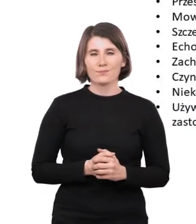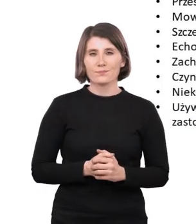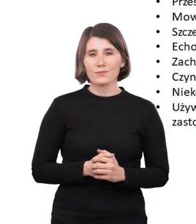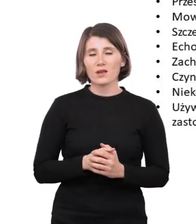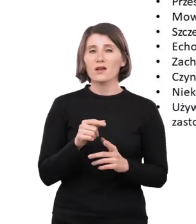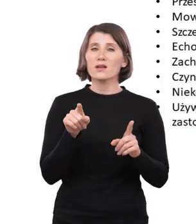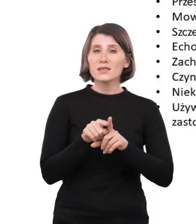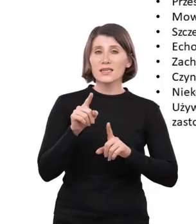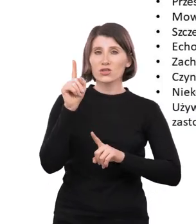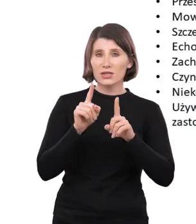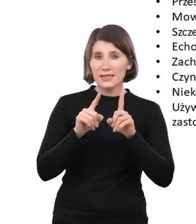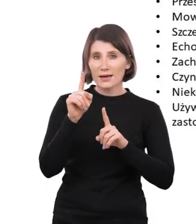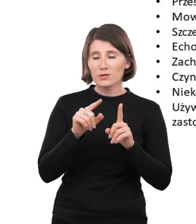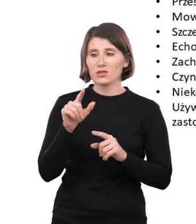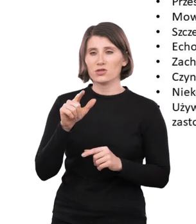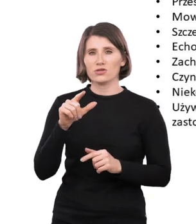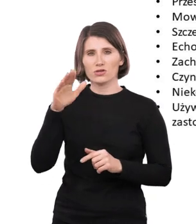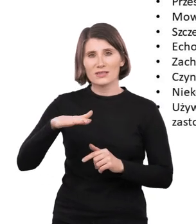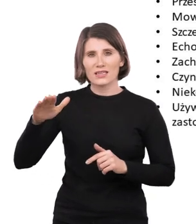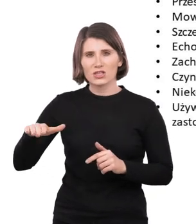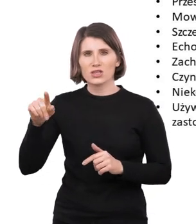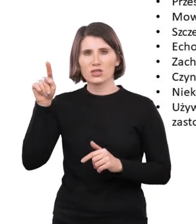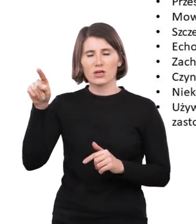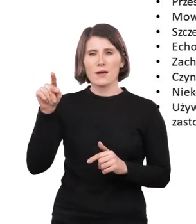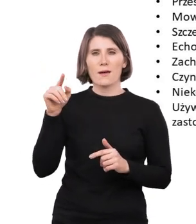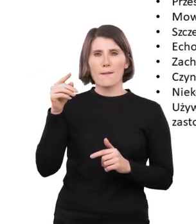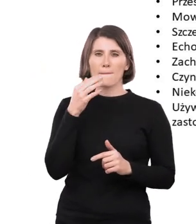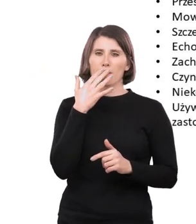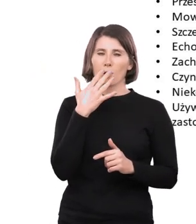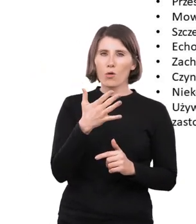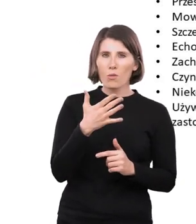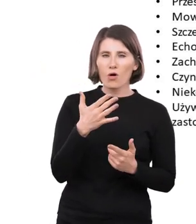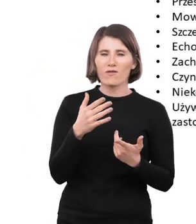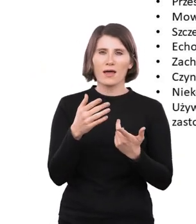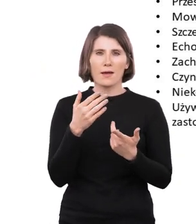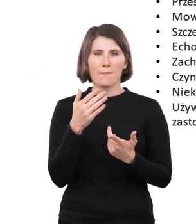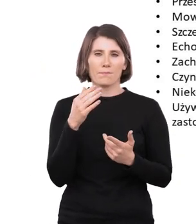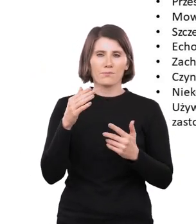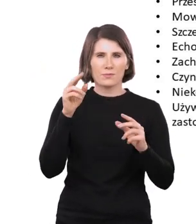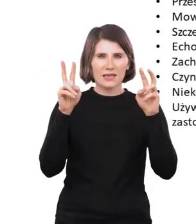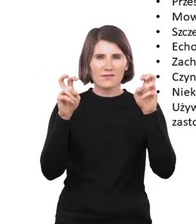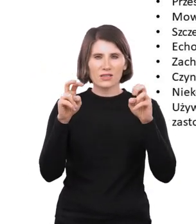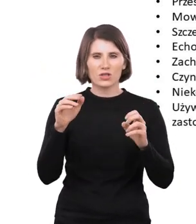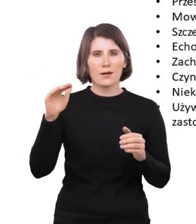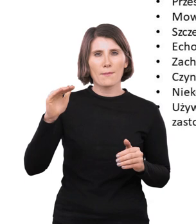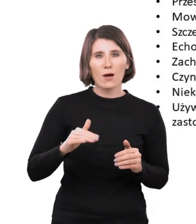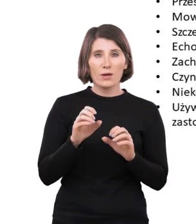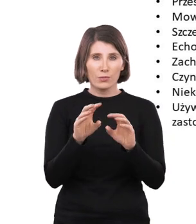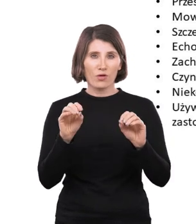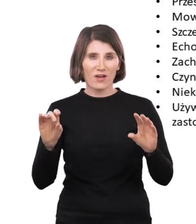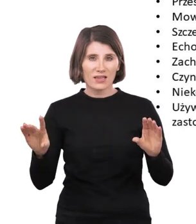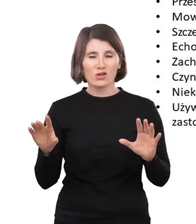wysoko funkcjonujących mowa małego profesorka, tak zwana, czyli dziecko, które jest wysoko funkcjonujące